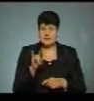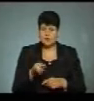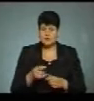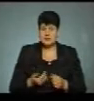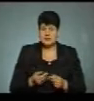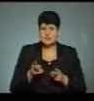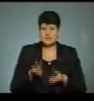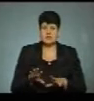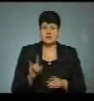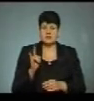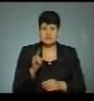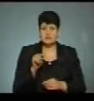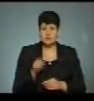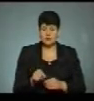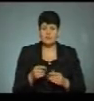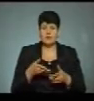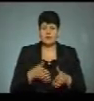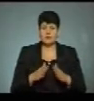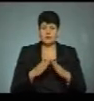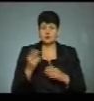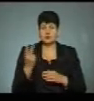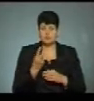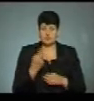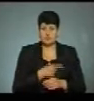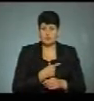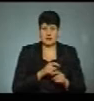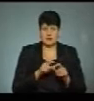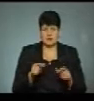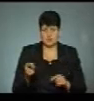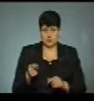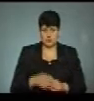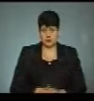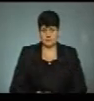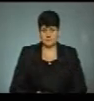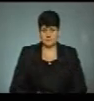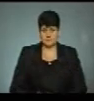якому залишили дитину. Воно у пологовому відділенні другої міської лікарні Тернополя.